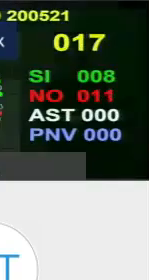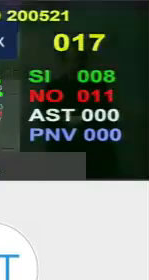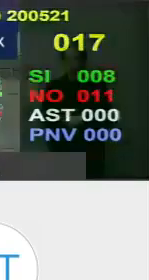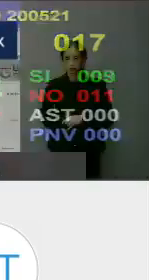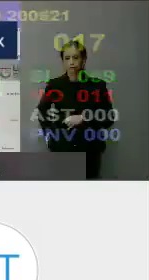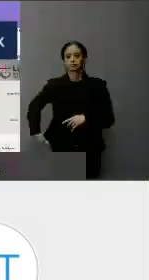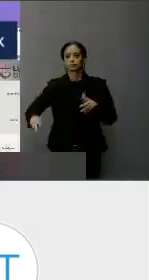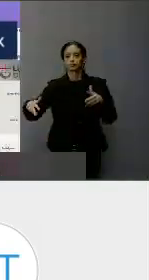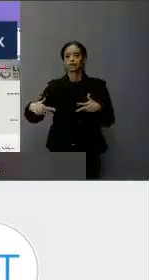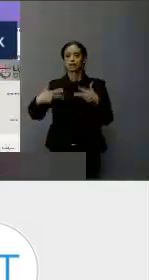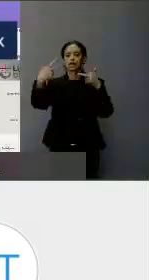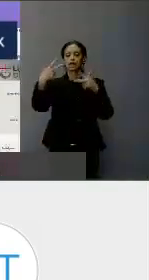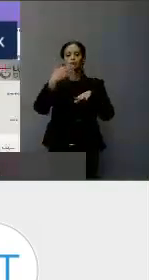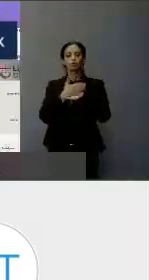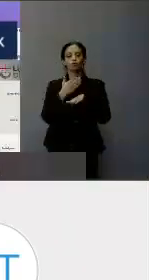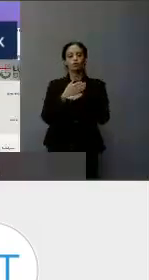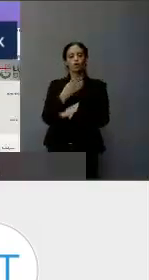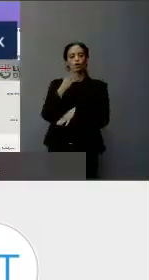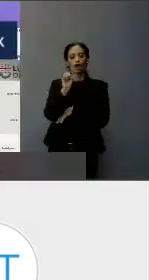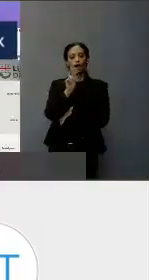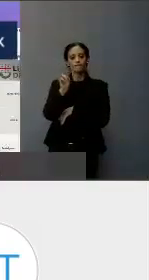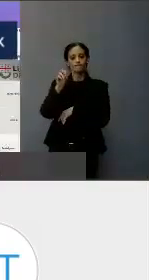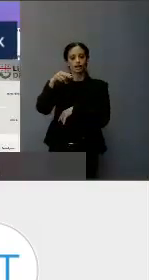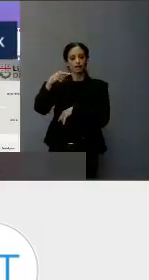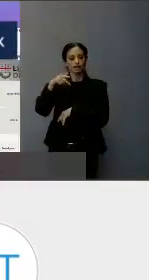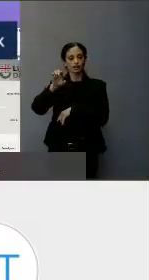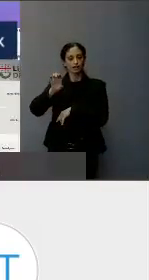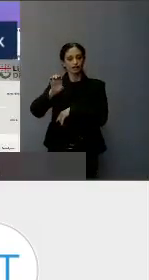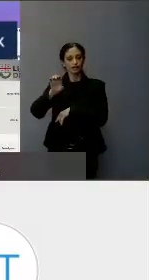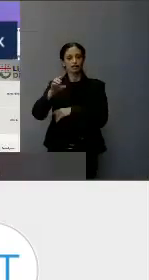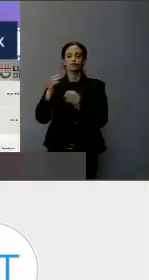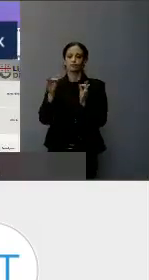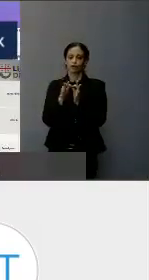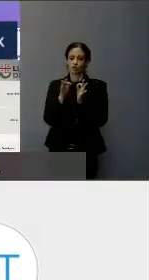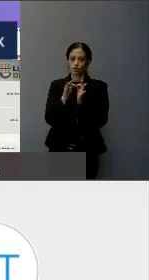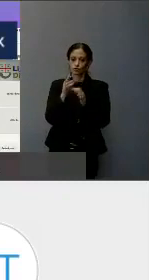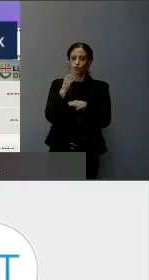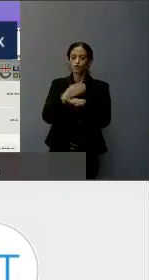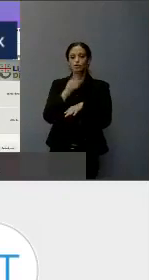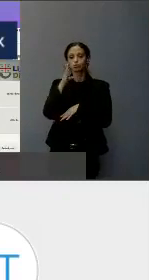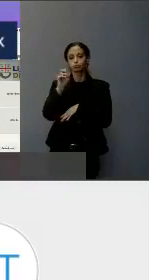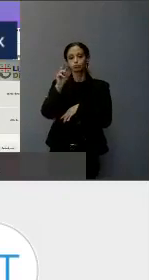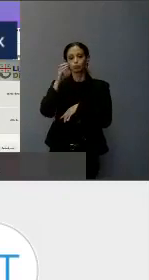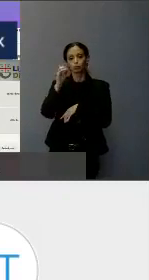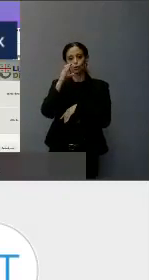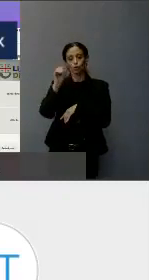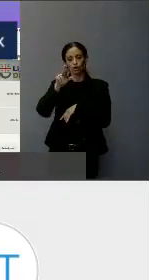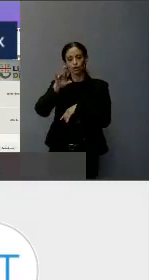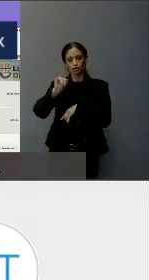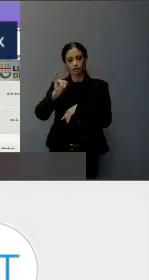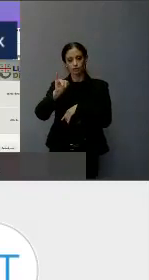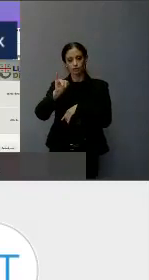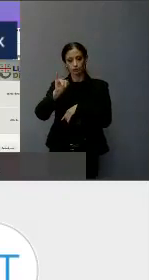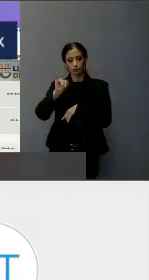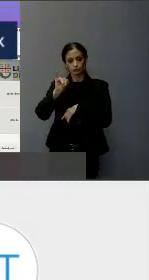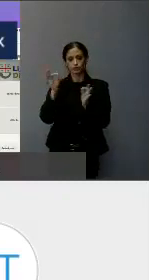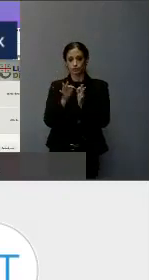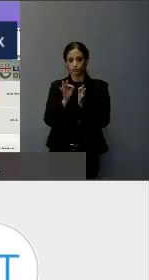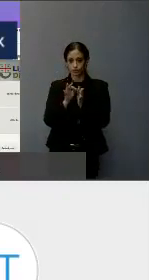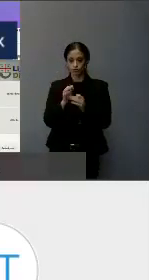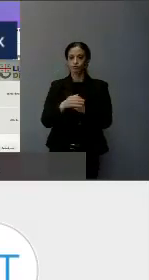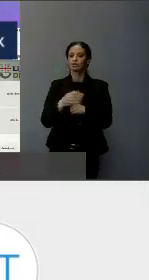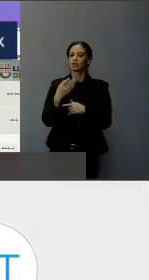da remoto su 224 volevo fare niente consigliera bruccoleri proveremo le